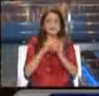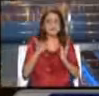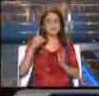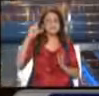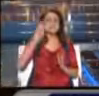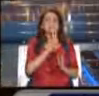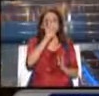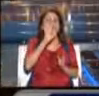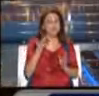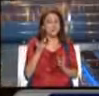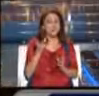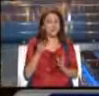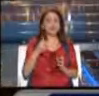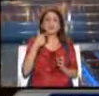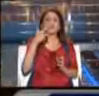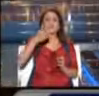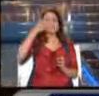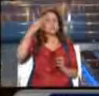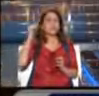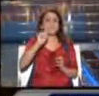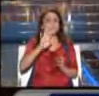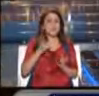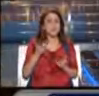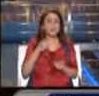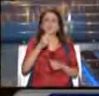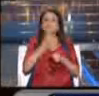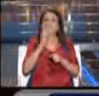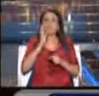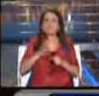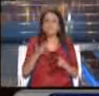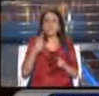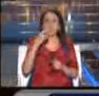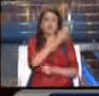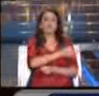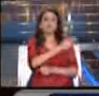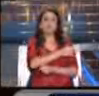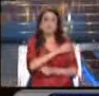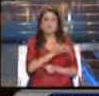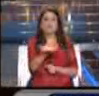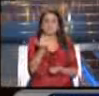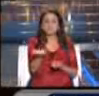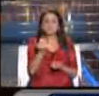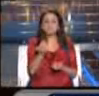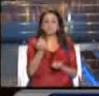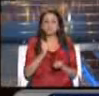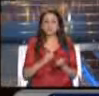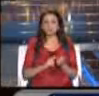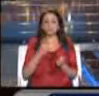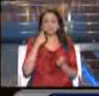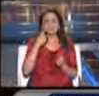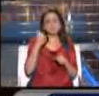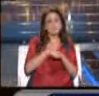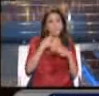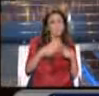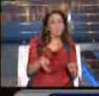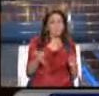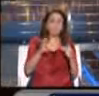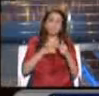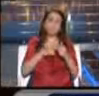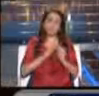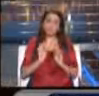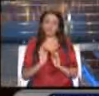ايه؟ تاريخك ايه؟ امكانياتك ايه؟ وتختبره وبعدين تعينه او لا تعينه.